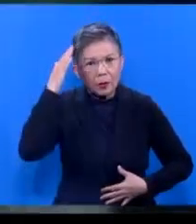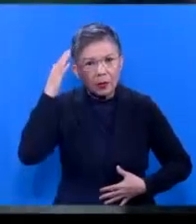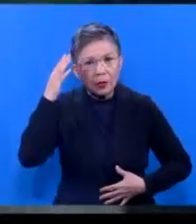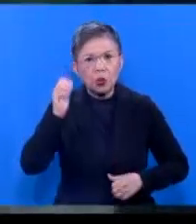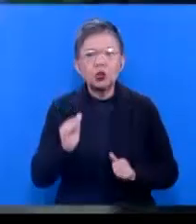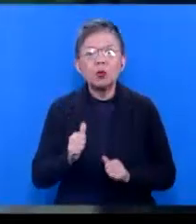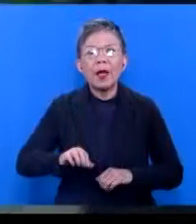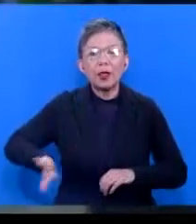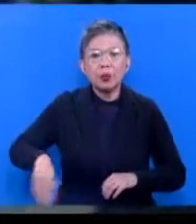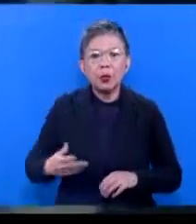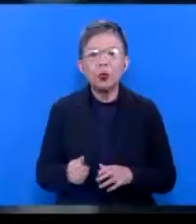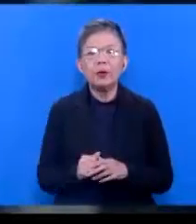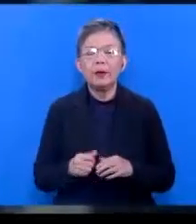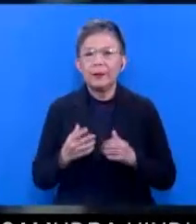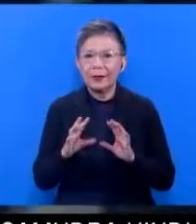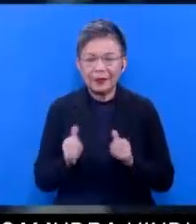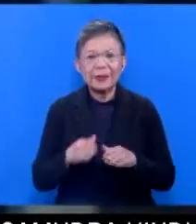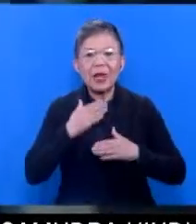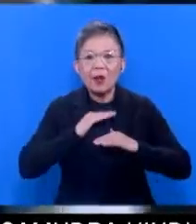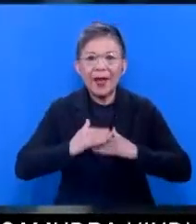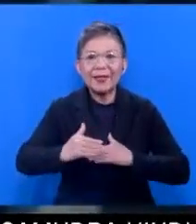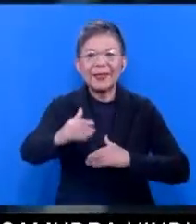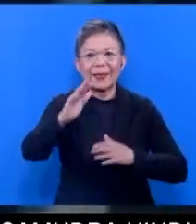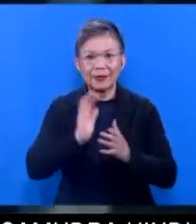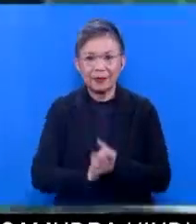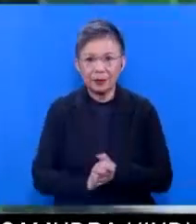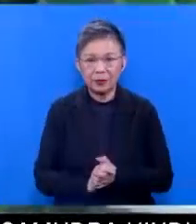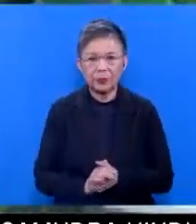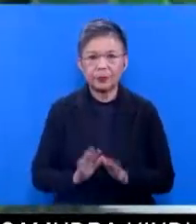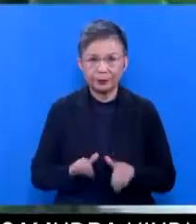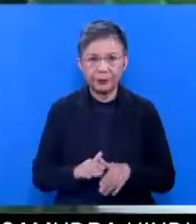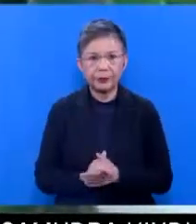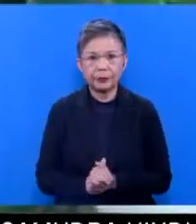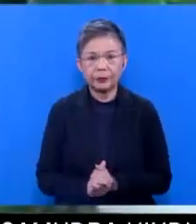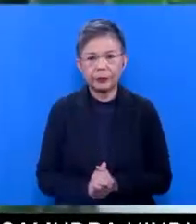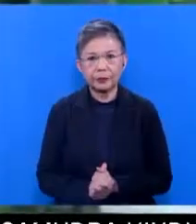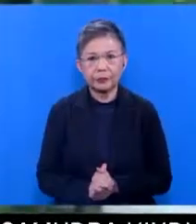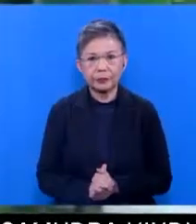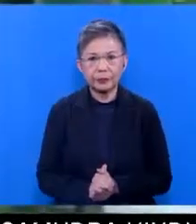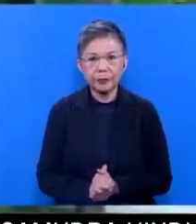tangga tak mudah meradang. Tim Liputan CNN Indonesia.